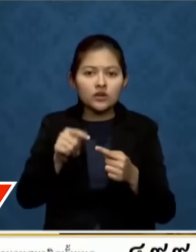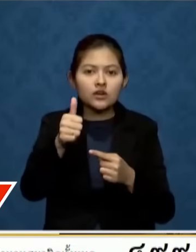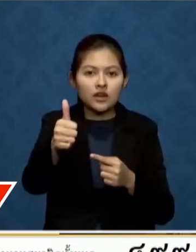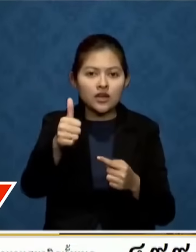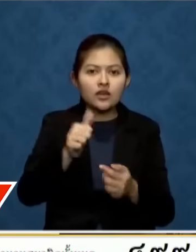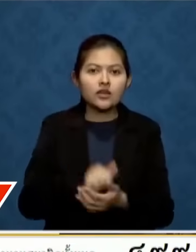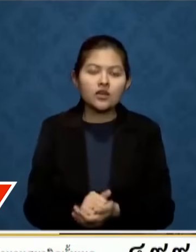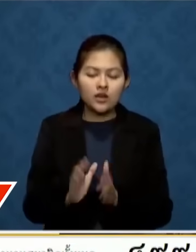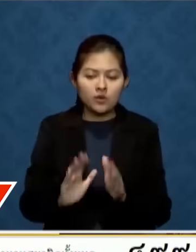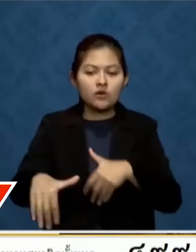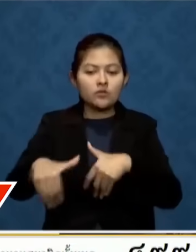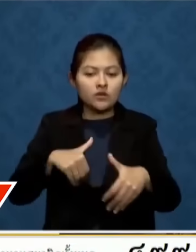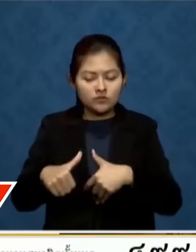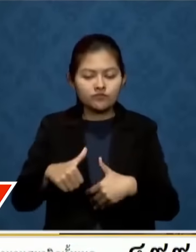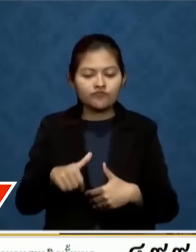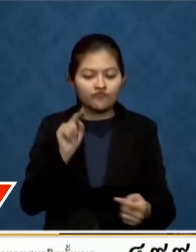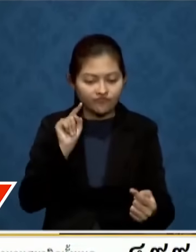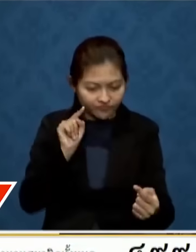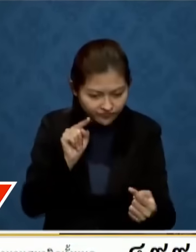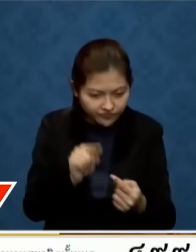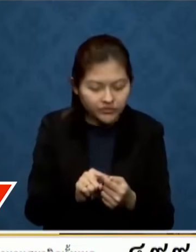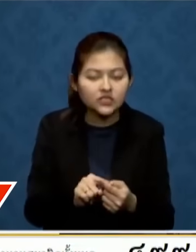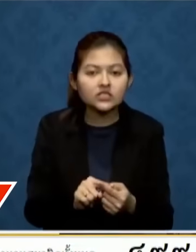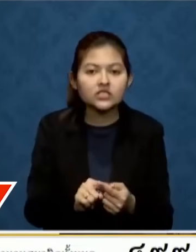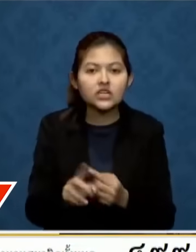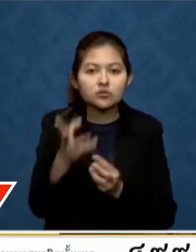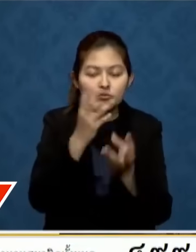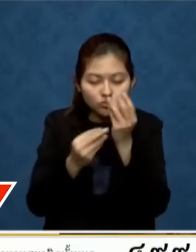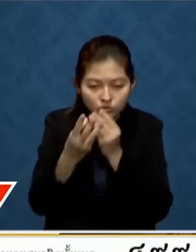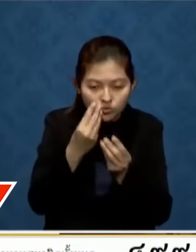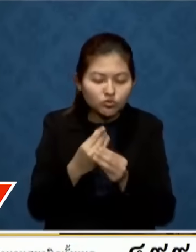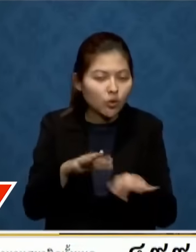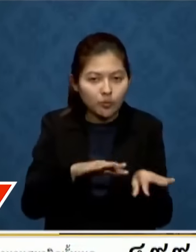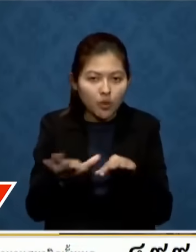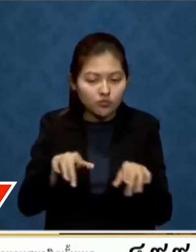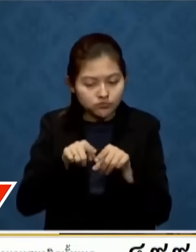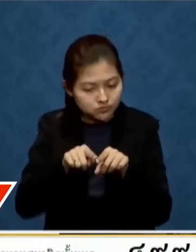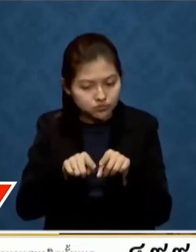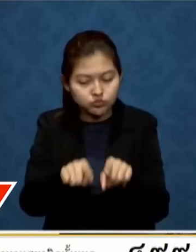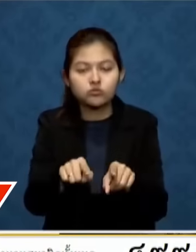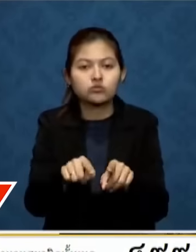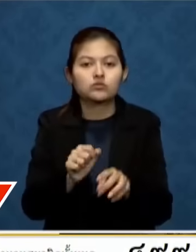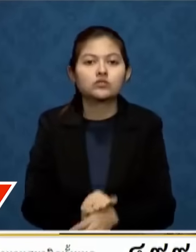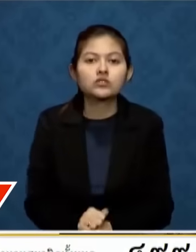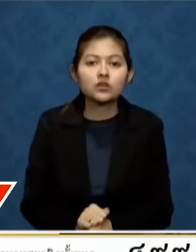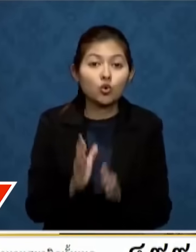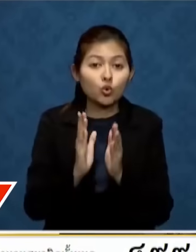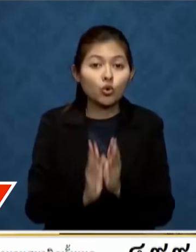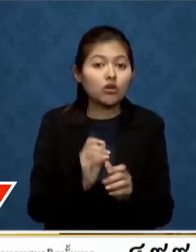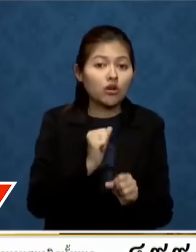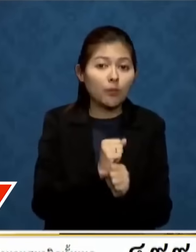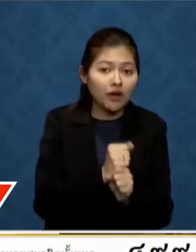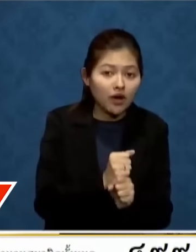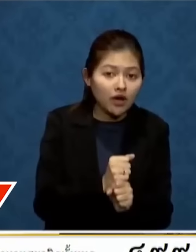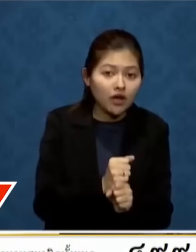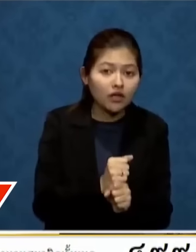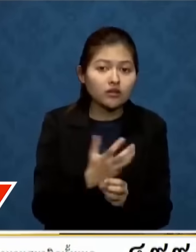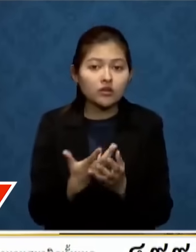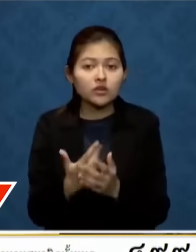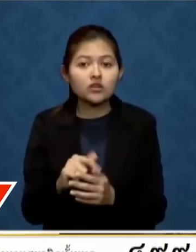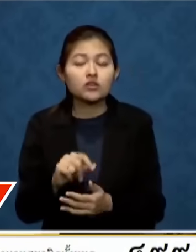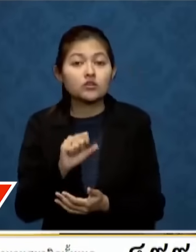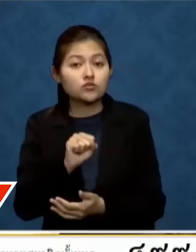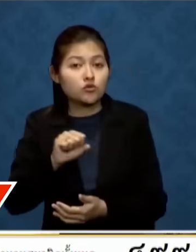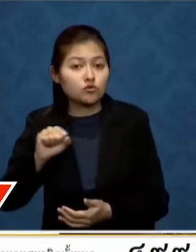จะให้ประชาชนได้เข้าถึงข้อมูลแล้วก็ได้อัปเดตข้อมูลไปพร้อมๆกันนะคะไม่ว่าจะเป็นคนทำงานไม่ว่าจะเป็นส.ส.